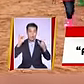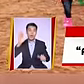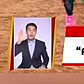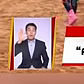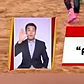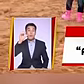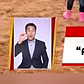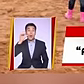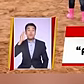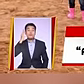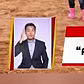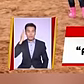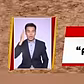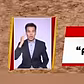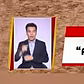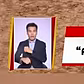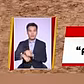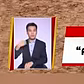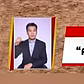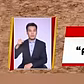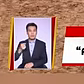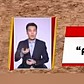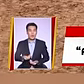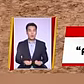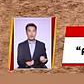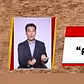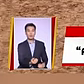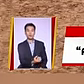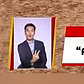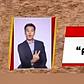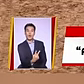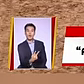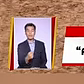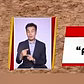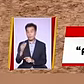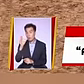เหนียวอายุ10ปีโดยมีลูกอีก2ตัวชื่อข้าวกล่องกับข้าวผัด ค่ะ